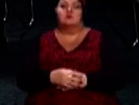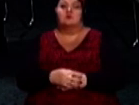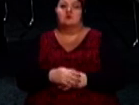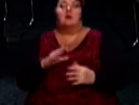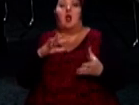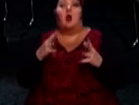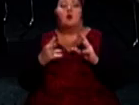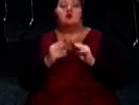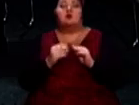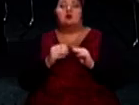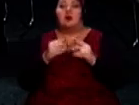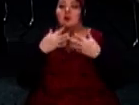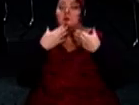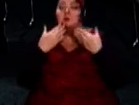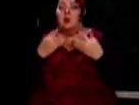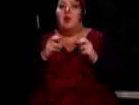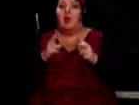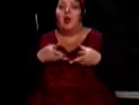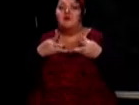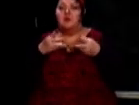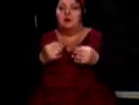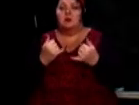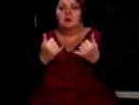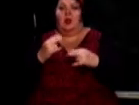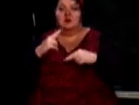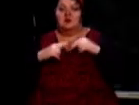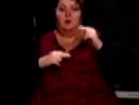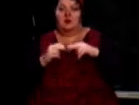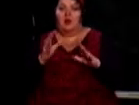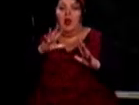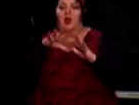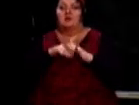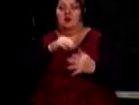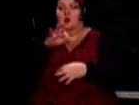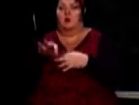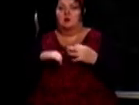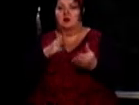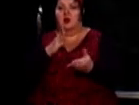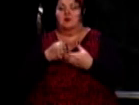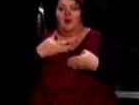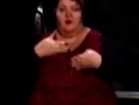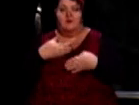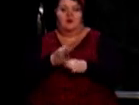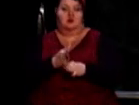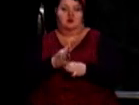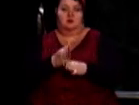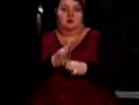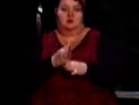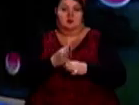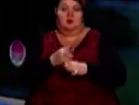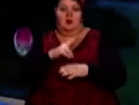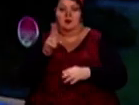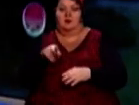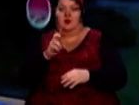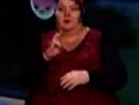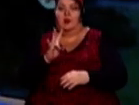Отже, Ярослав запитує, як вплинути на забудовників, які втілюють проекти, що йдуть в розріз із оновленими ДБН. Як на них можна вплинути? Ну,